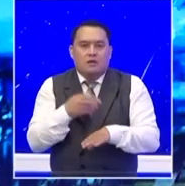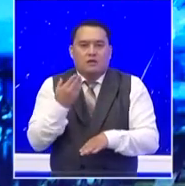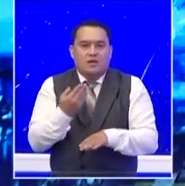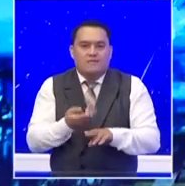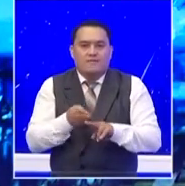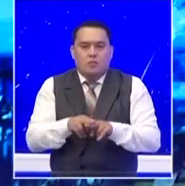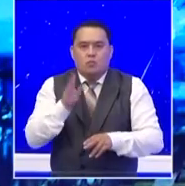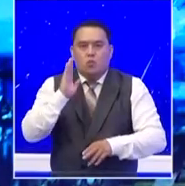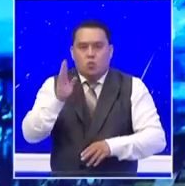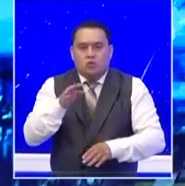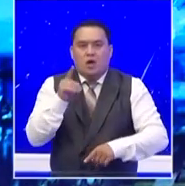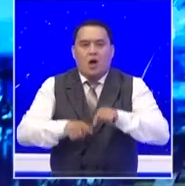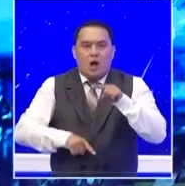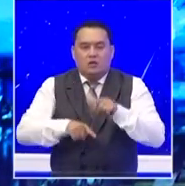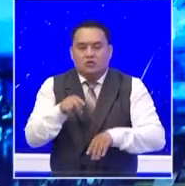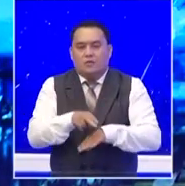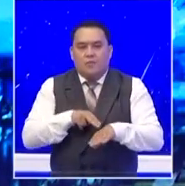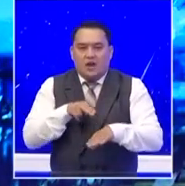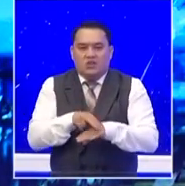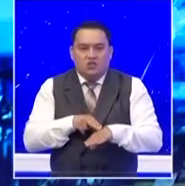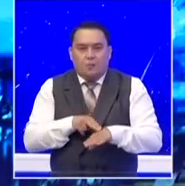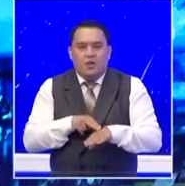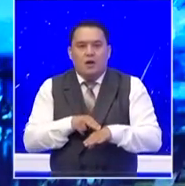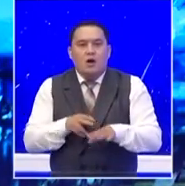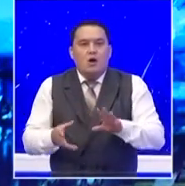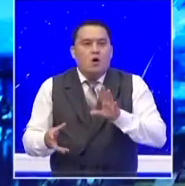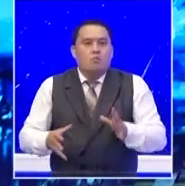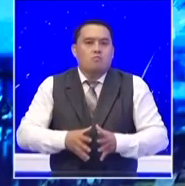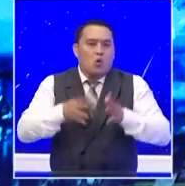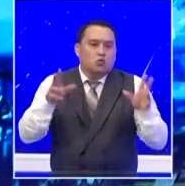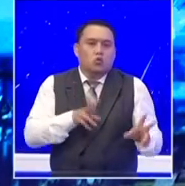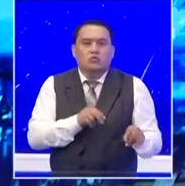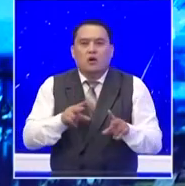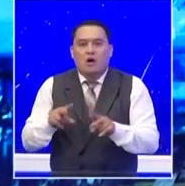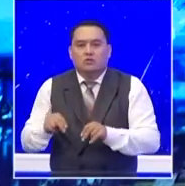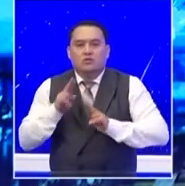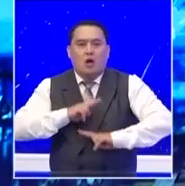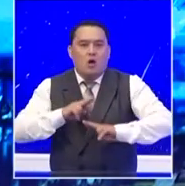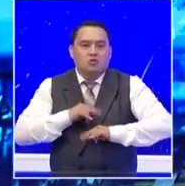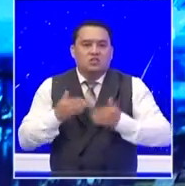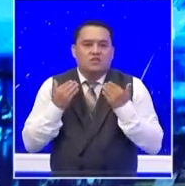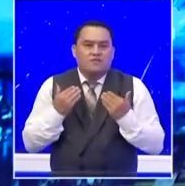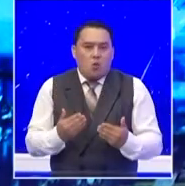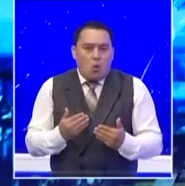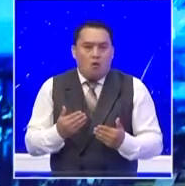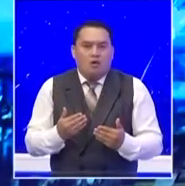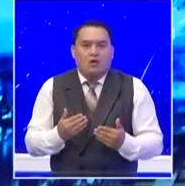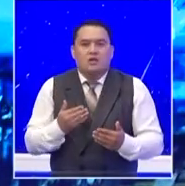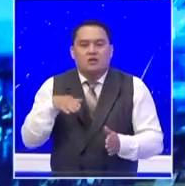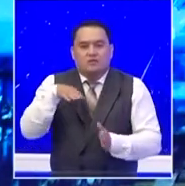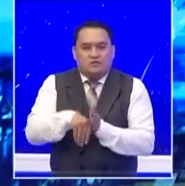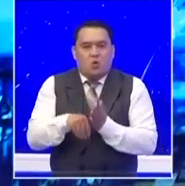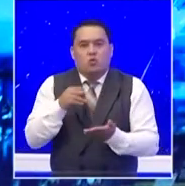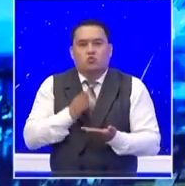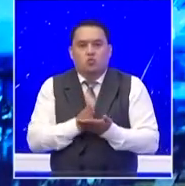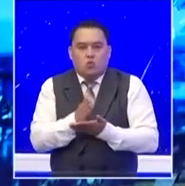именно такими видится будущее отечественной полиции. И, к большому счастью, такие сотрудники сегодня уже в ее рядах. В